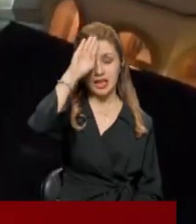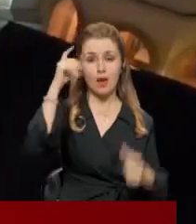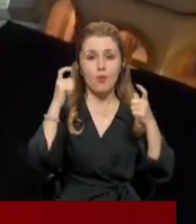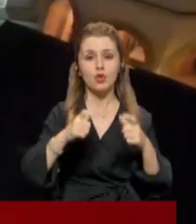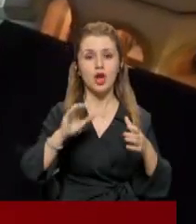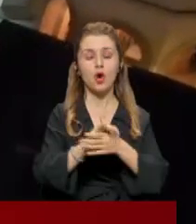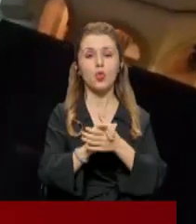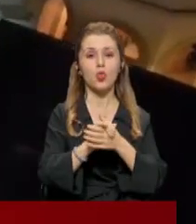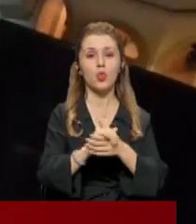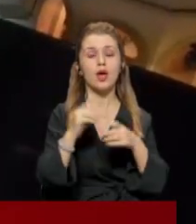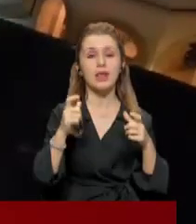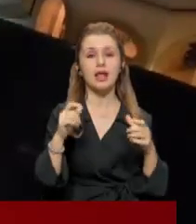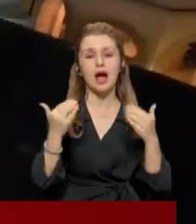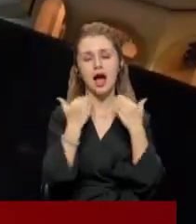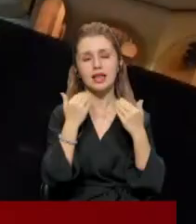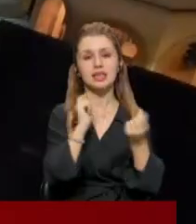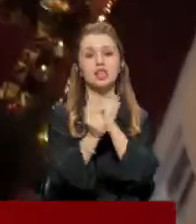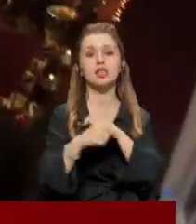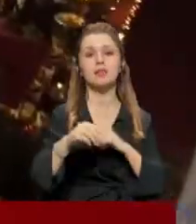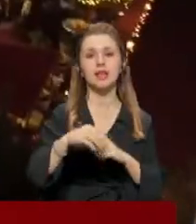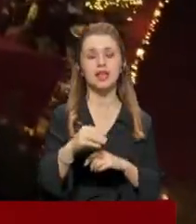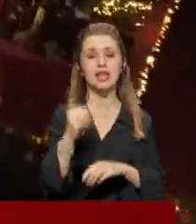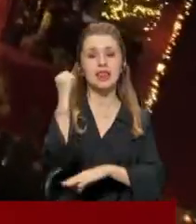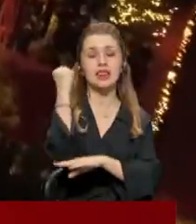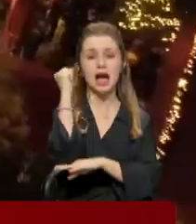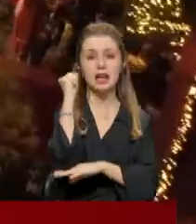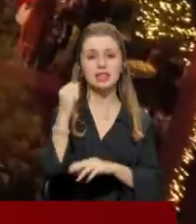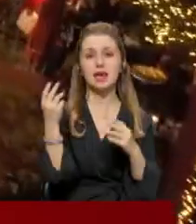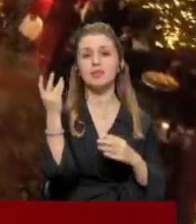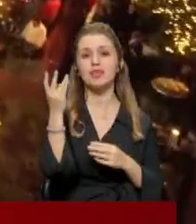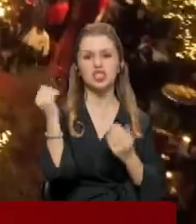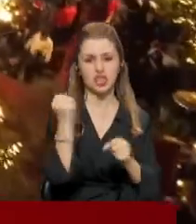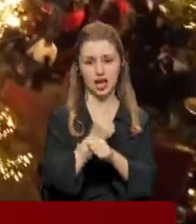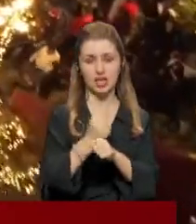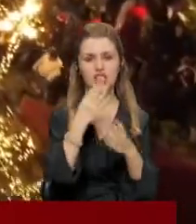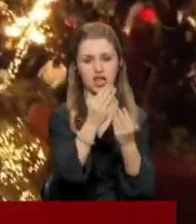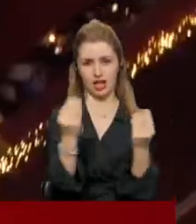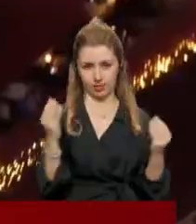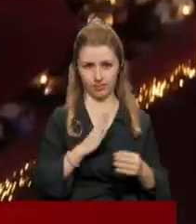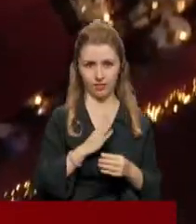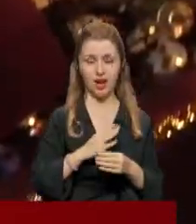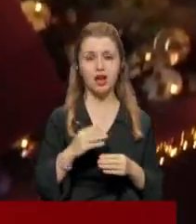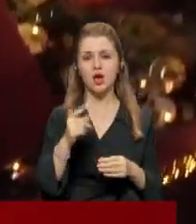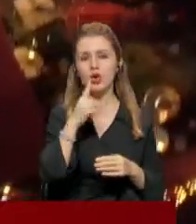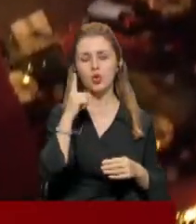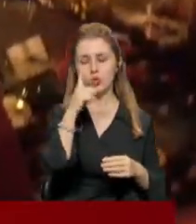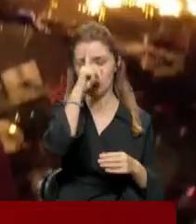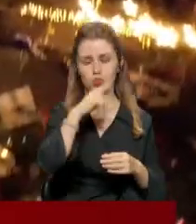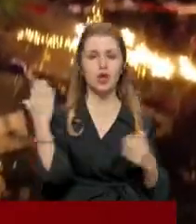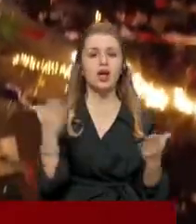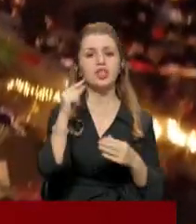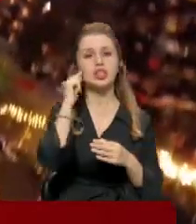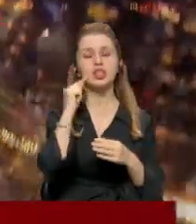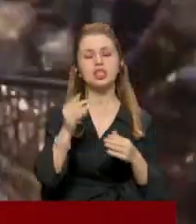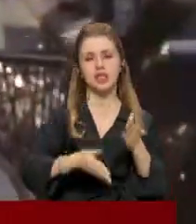İstanbul'daysa kutlamaların adresi değişmedi. Taksim Meydanı ve Nişantaşı kalabalıkların akın ettiği adreslerdi. Yüzlerce kişi